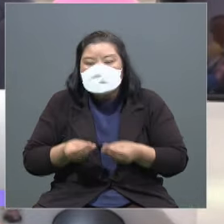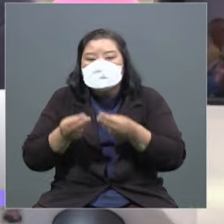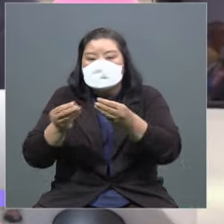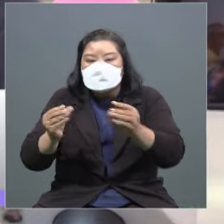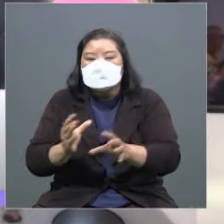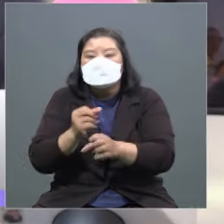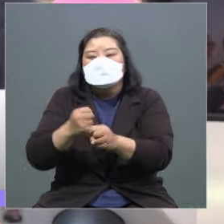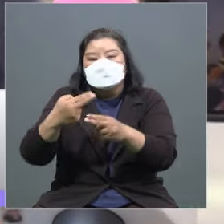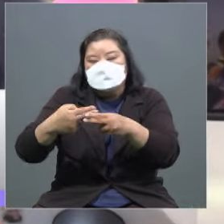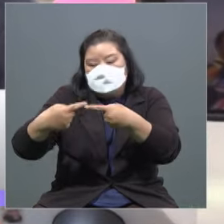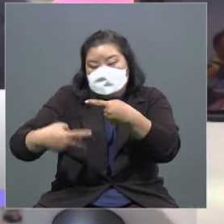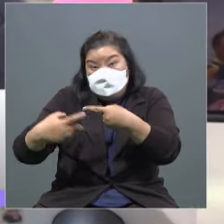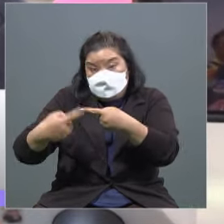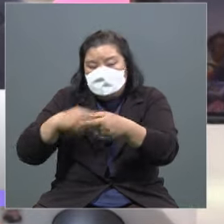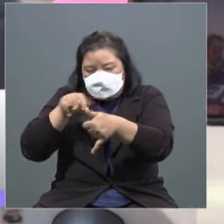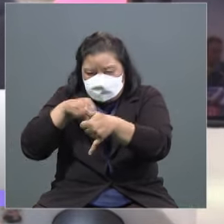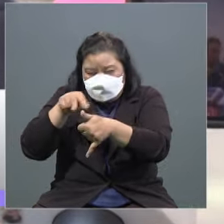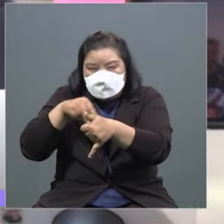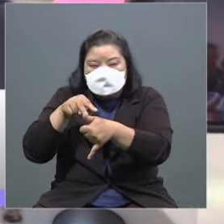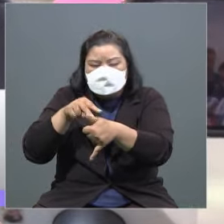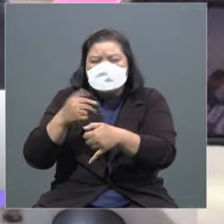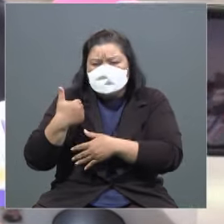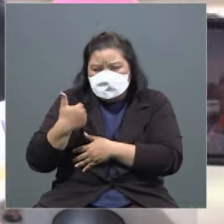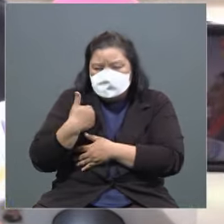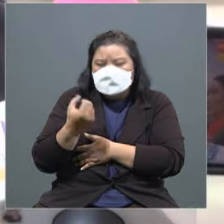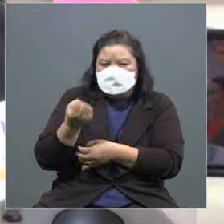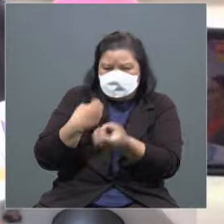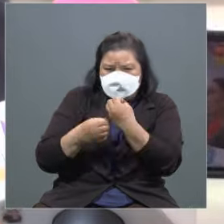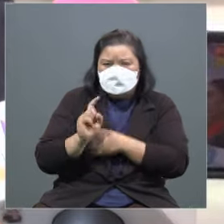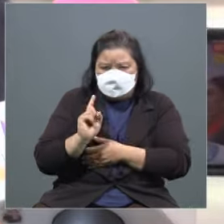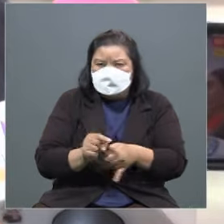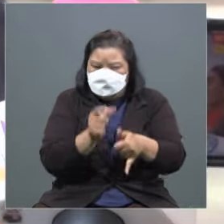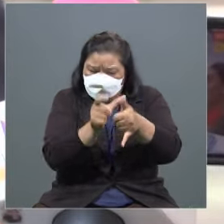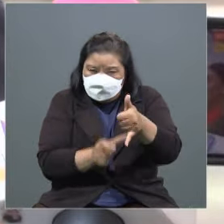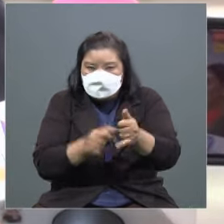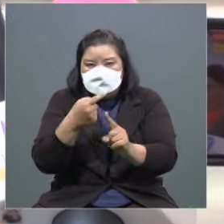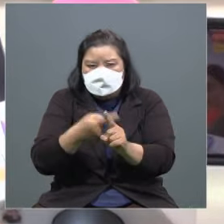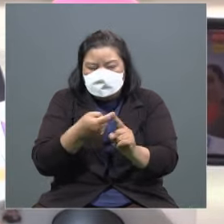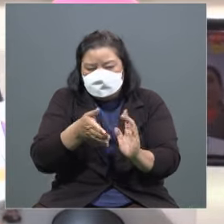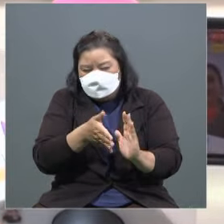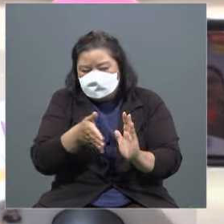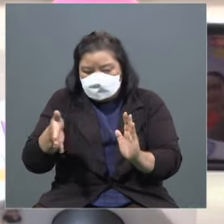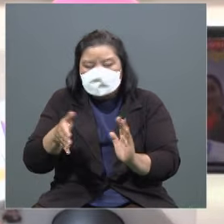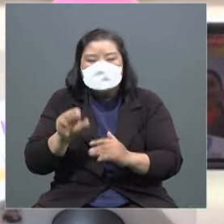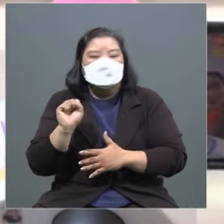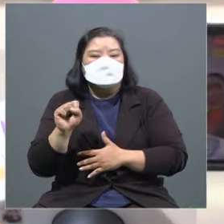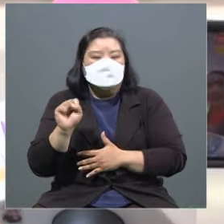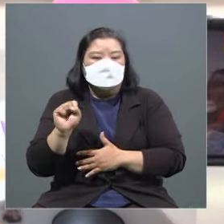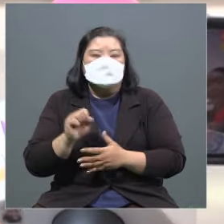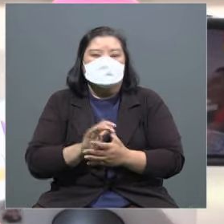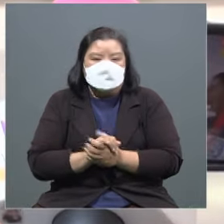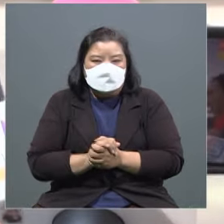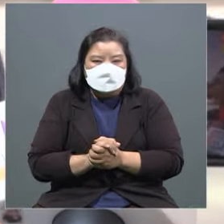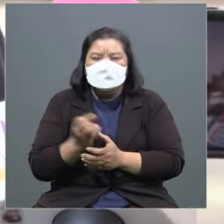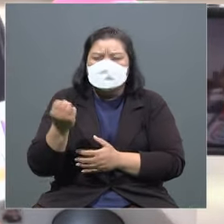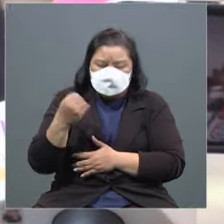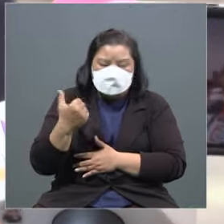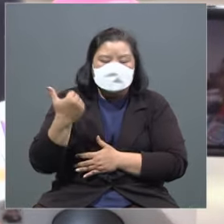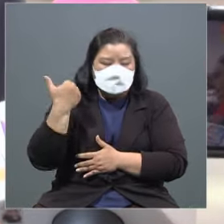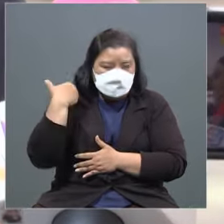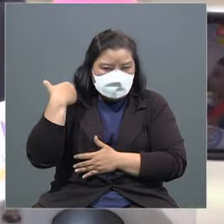เพราะว่าเห็นทุกคนก็แนะนำมาค่ะว่าตรวจสอบคุณสมบัติรอบนี้จะนานขึ้นค่ะได้ยินอย่างงั้นเวลาอาจ